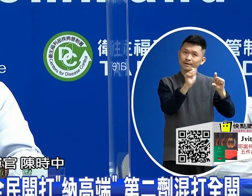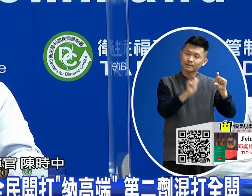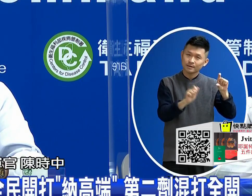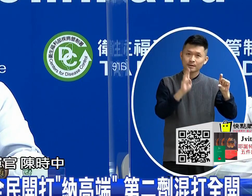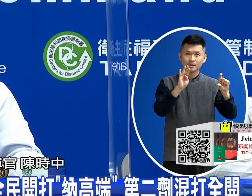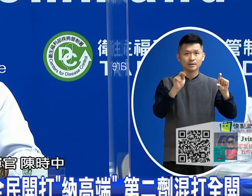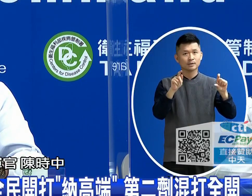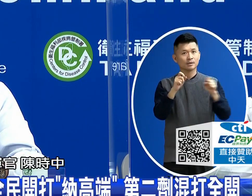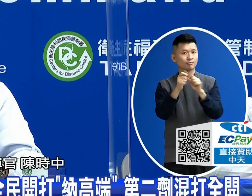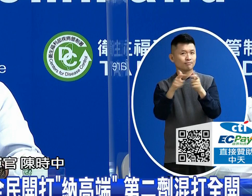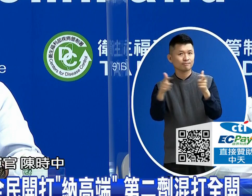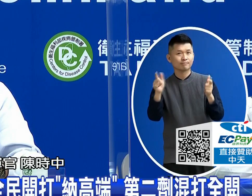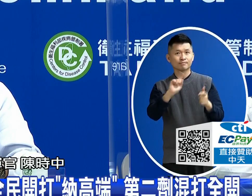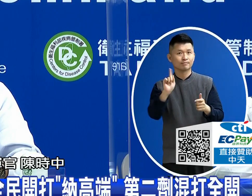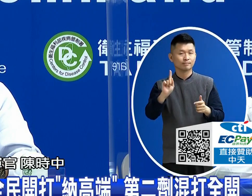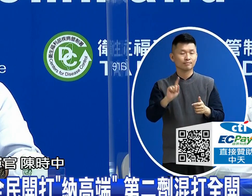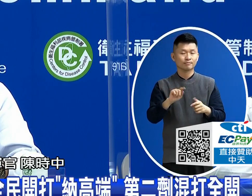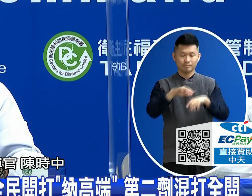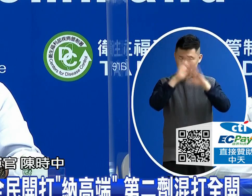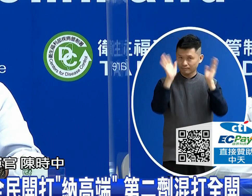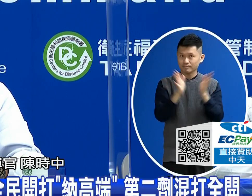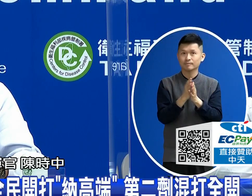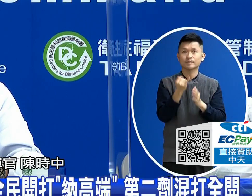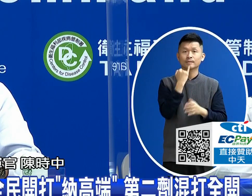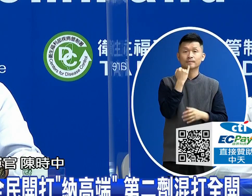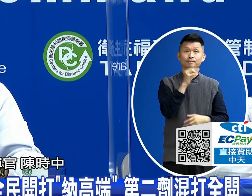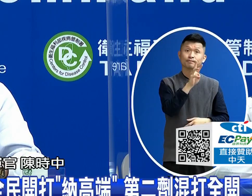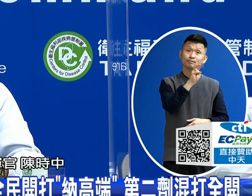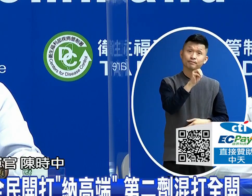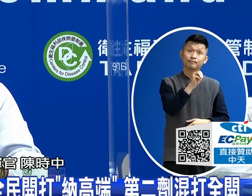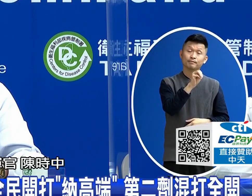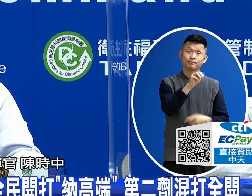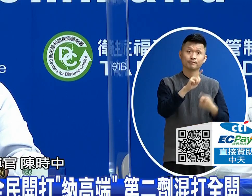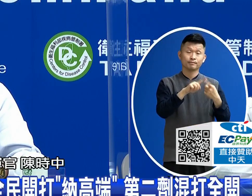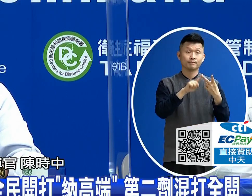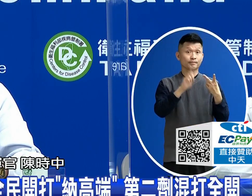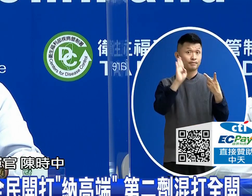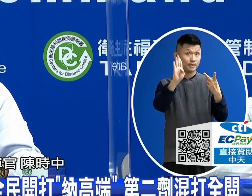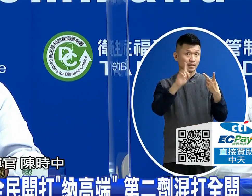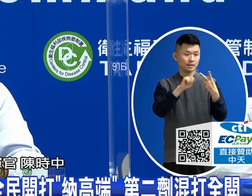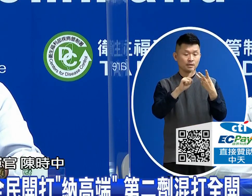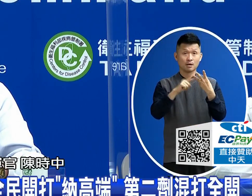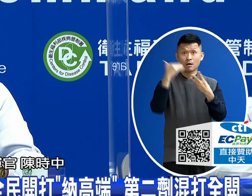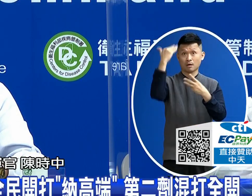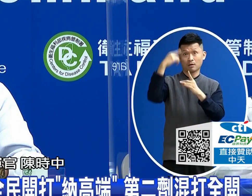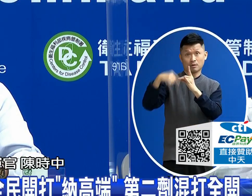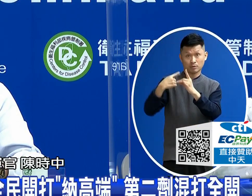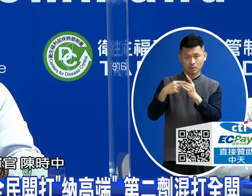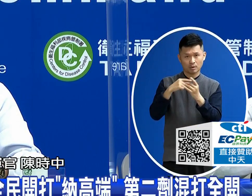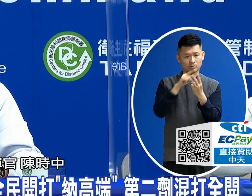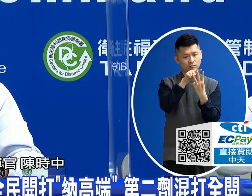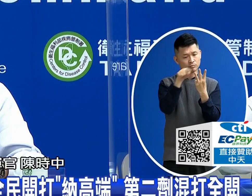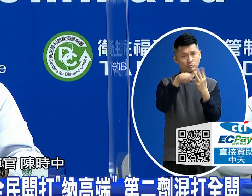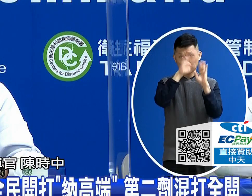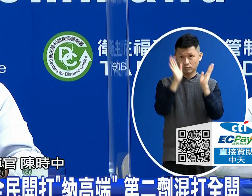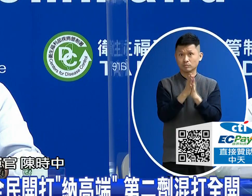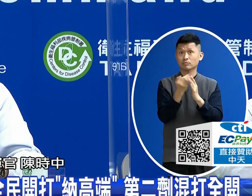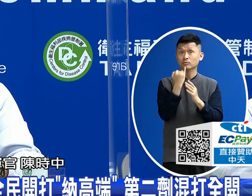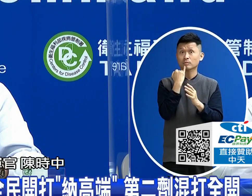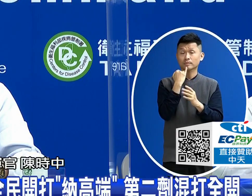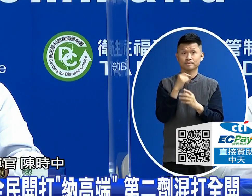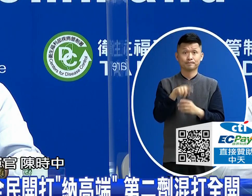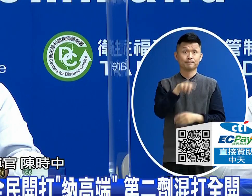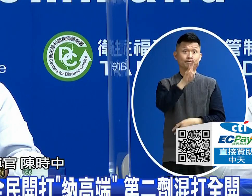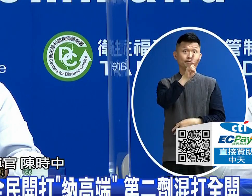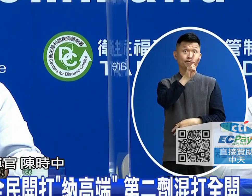本上我们都建议都可以，所以 Moderna、BNT 或者是高端都可以。那就 Moderna 是要